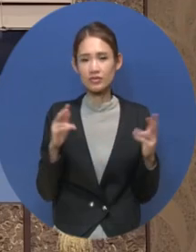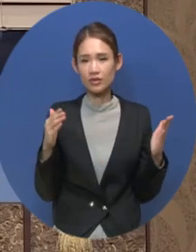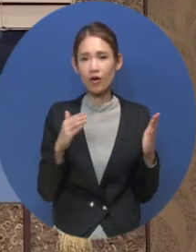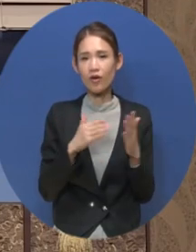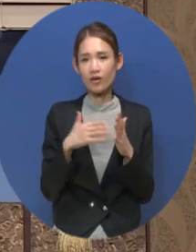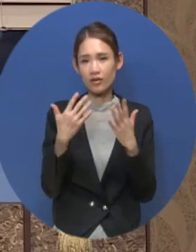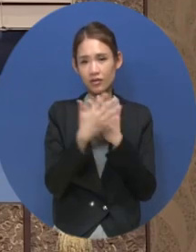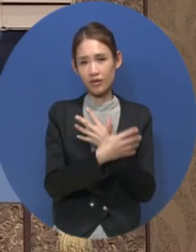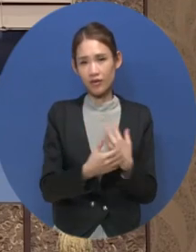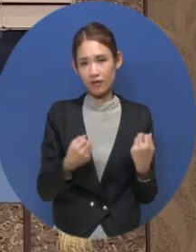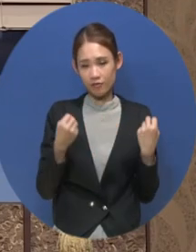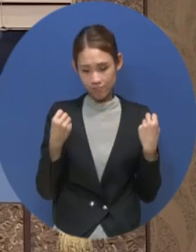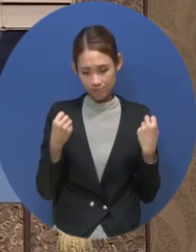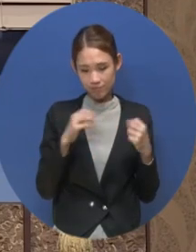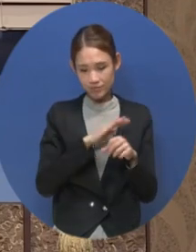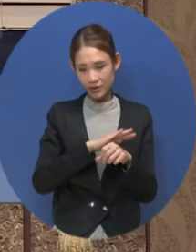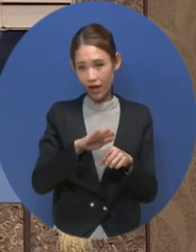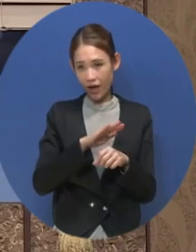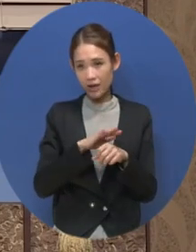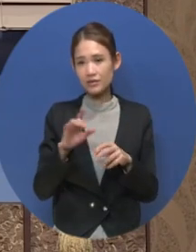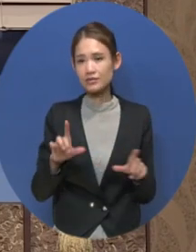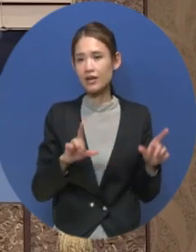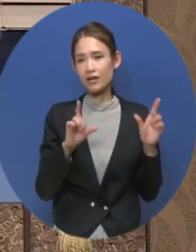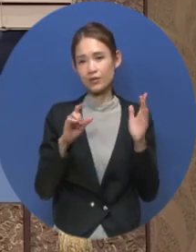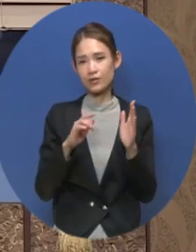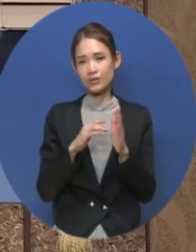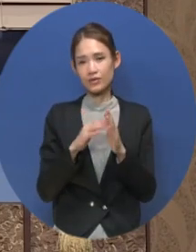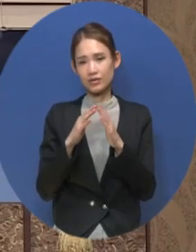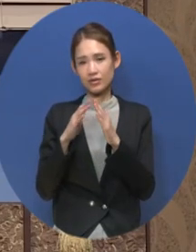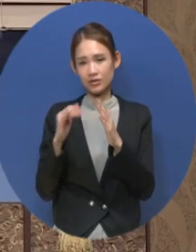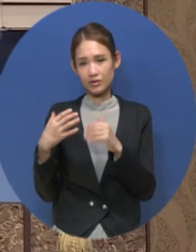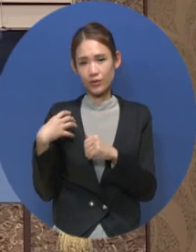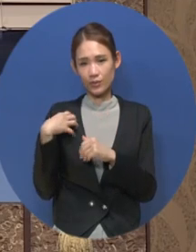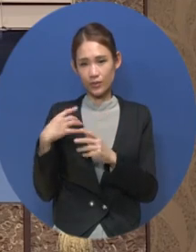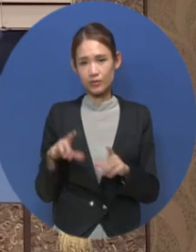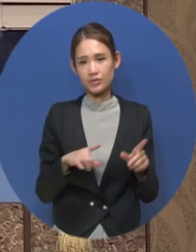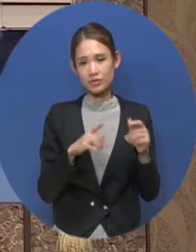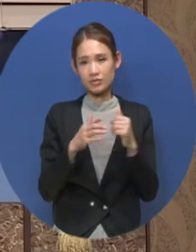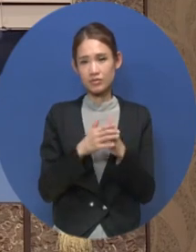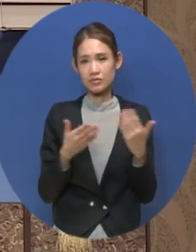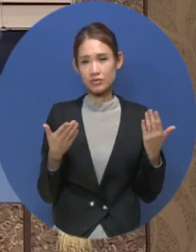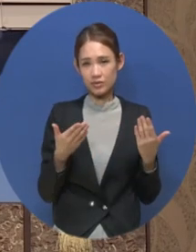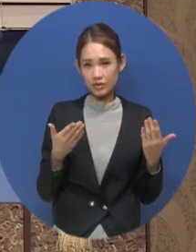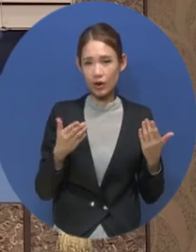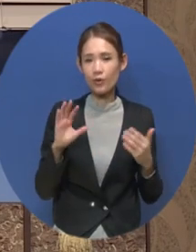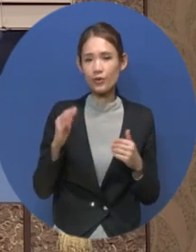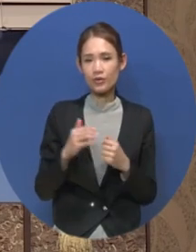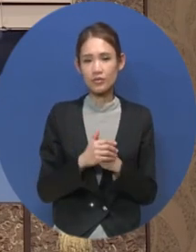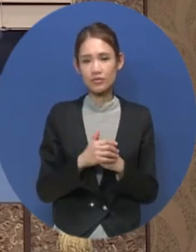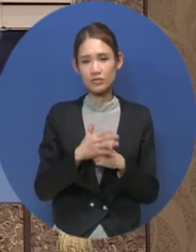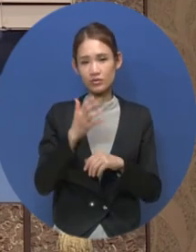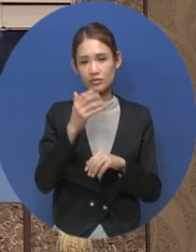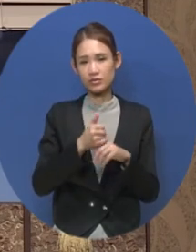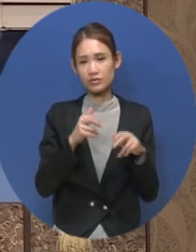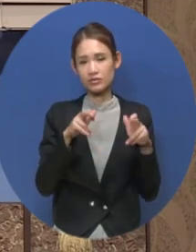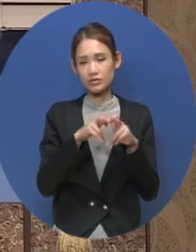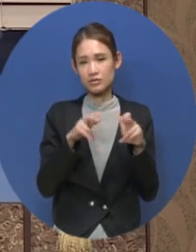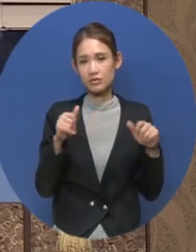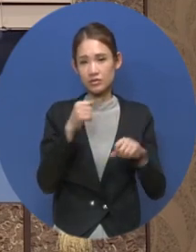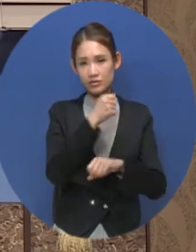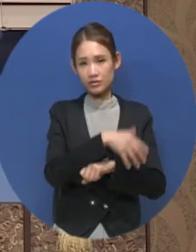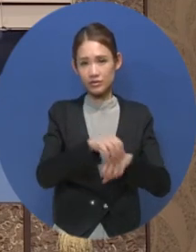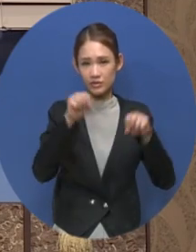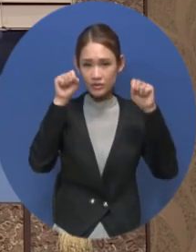지금까지 건강하게 살고 있고 예. 또 제가 또 가족을 부양하고 살고 있고 또 직업이 되고 그래서 결국은